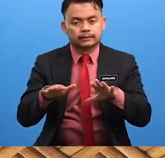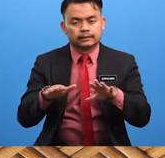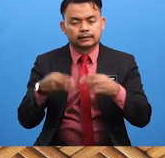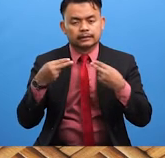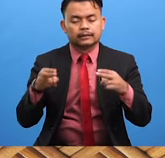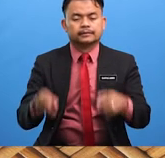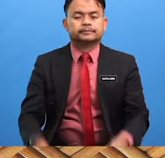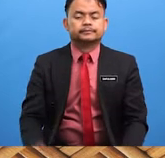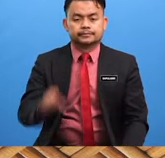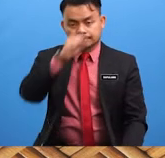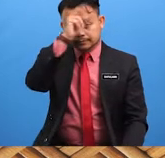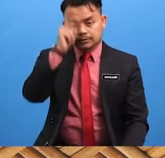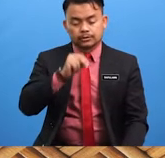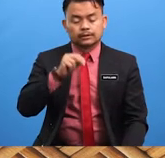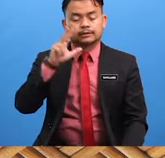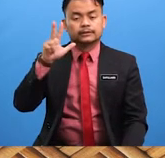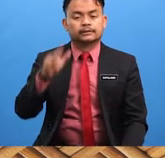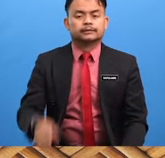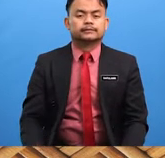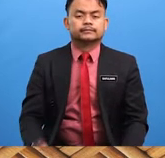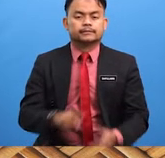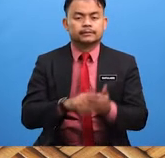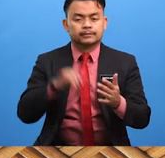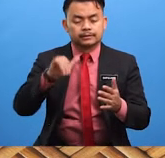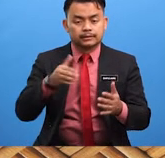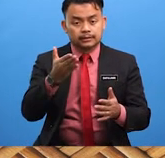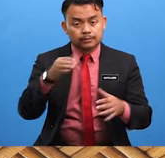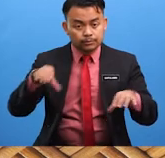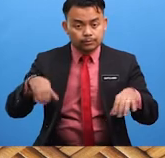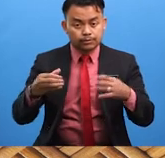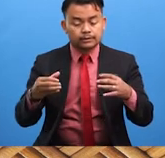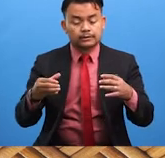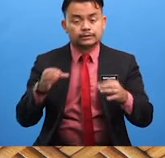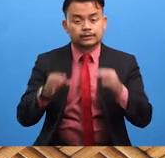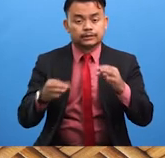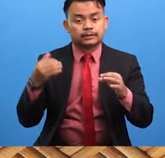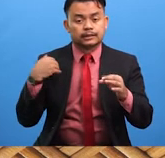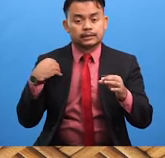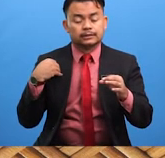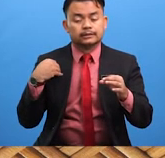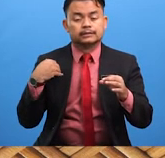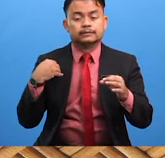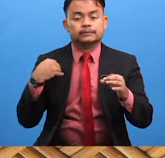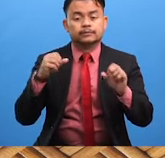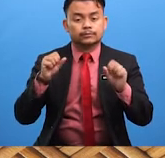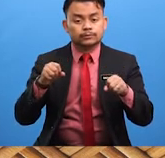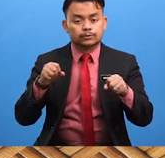Apakah yang akan kamu lakukan sekiranya kamu diberi peluang untuk mempromosi hasil anyaman di luar